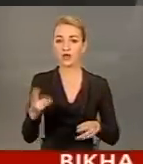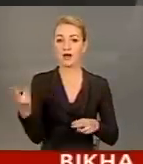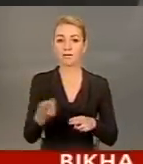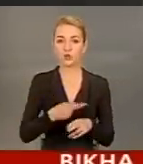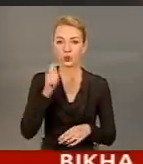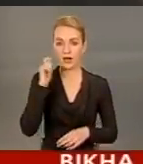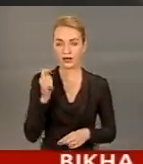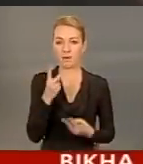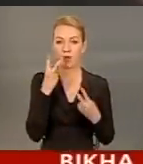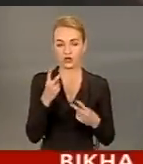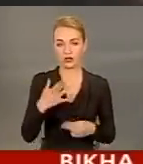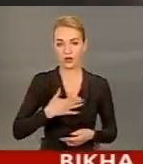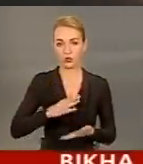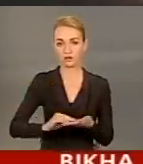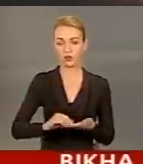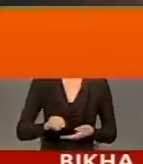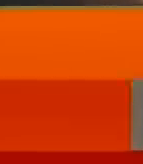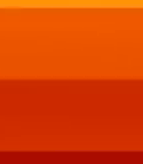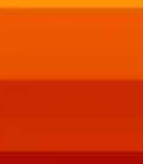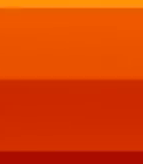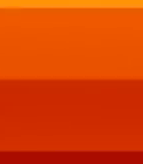без України, бачила Олена Шевчук.